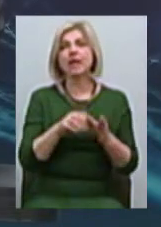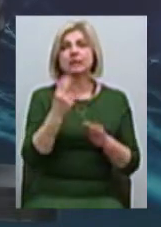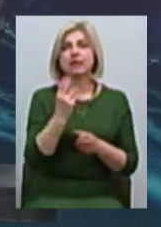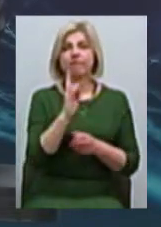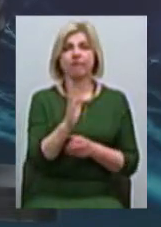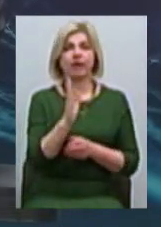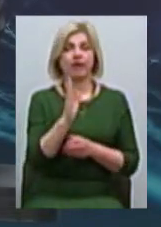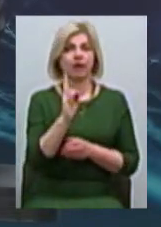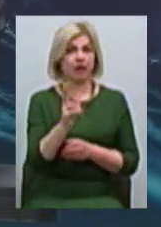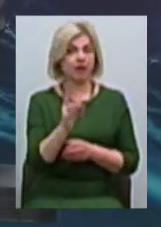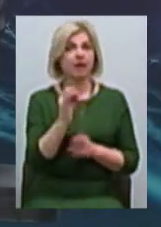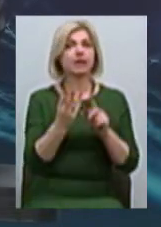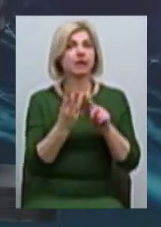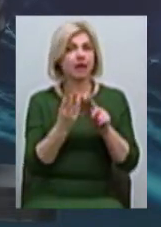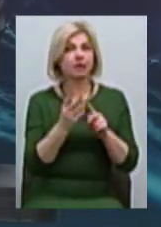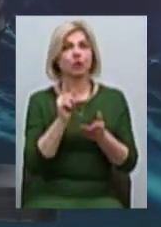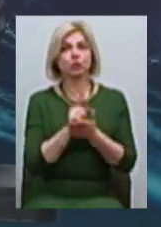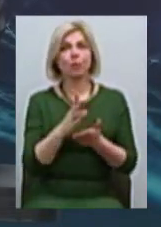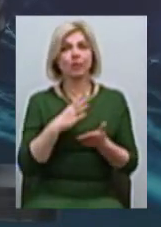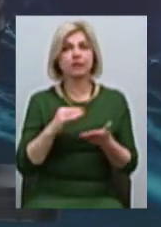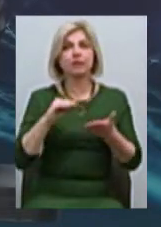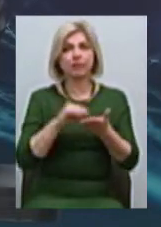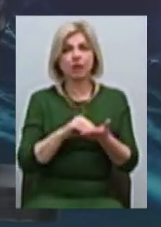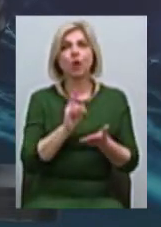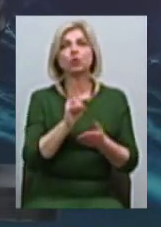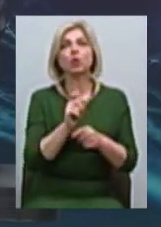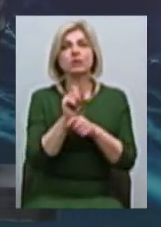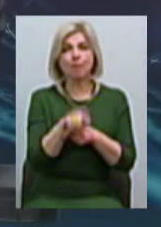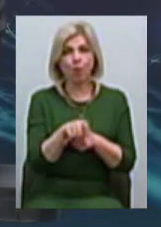Третє, повинен зазначений бути